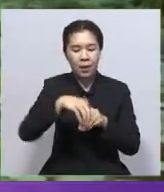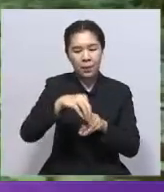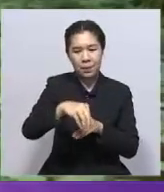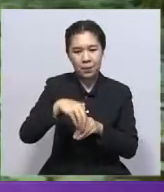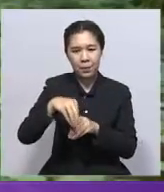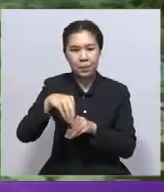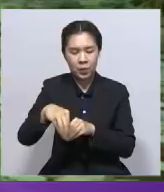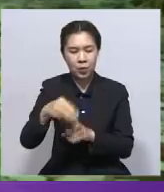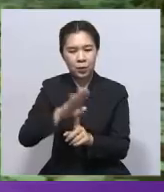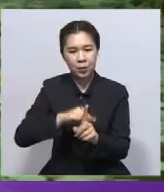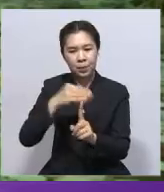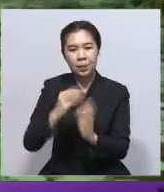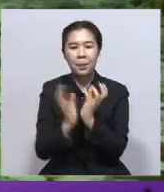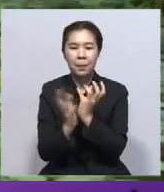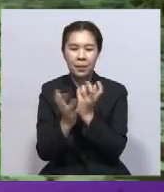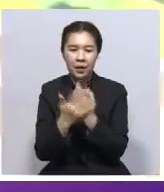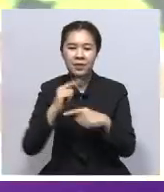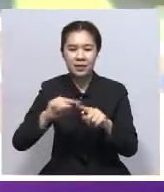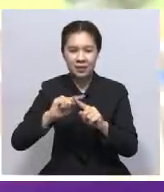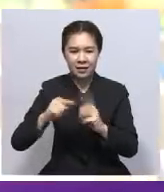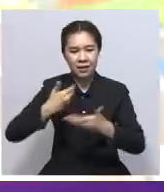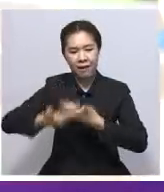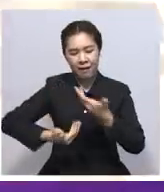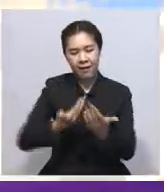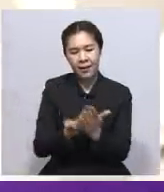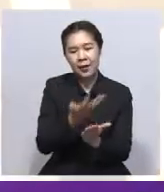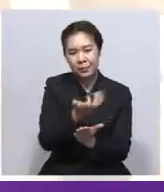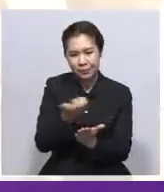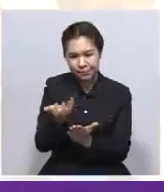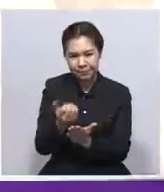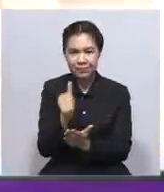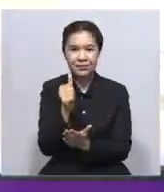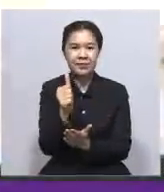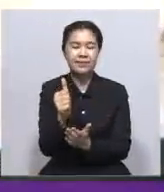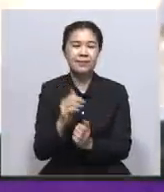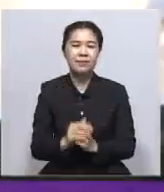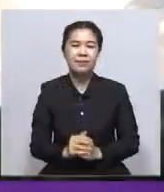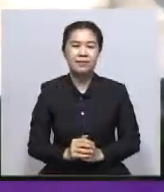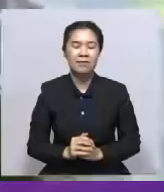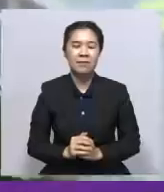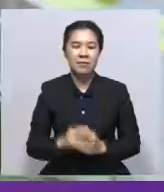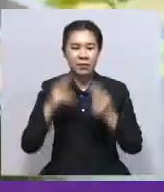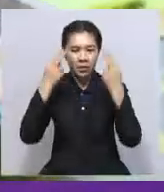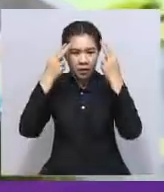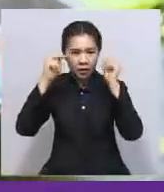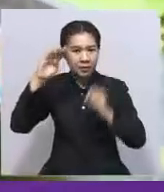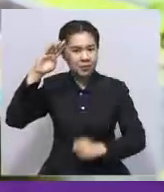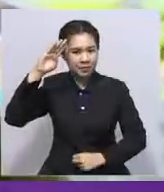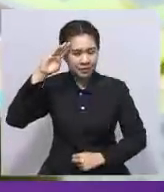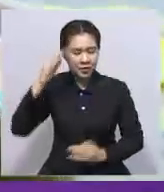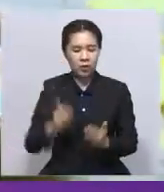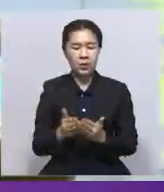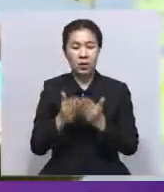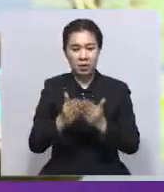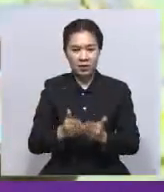ปลูกพืชผักสวนครัวนะคะสร้างรายได้ให้กับครอบครัวค่ะในโอกาสนี้นะคะนายกรัฐมนตรีได้มีการลงเรือพร้อม